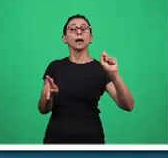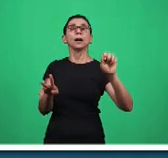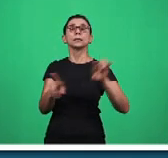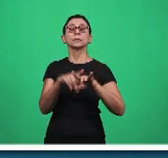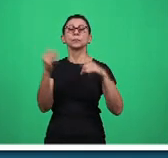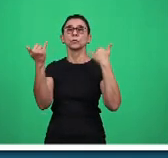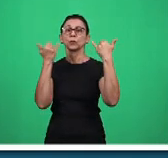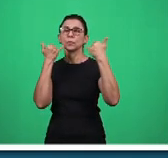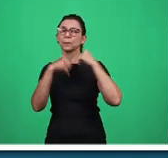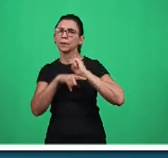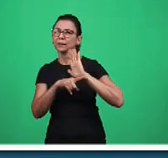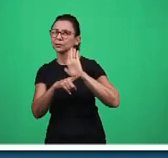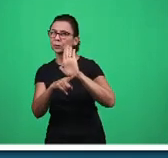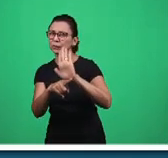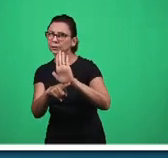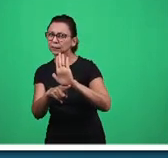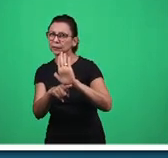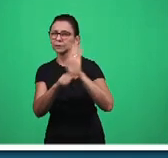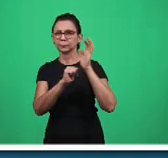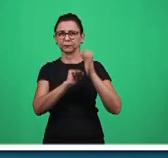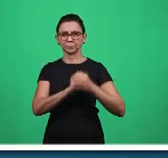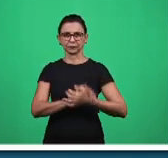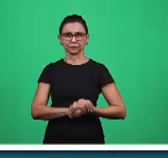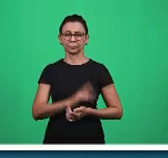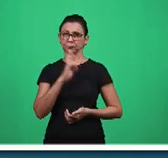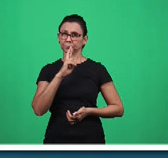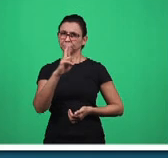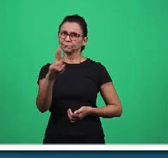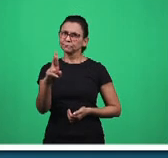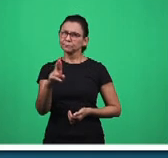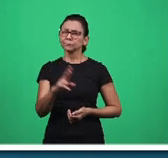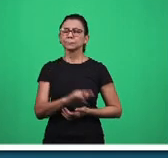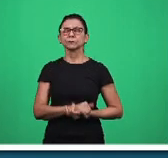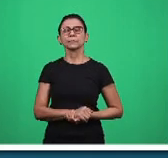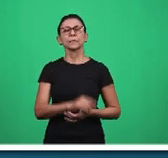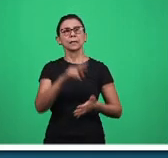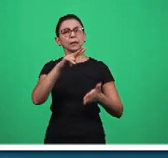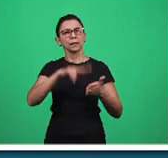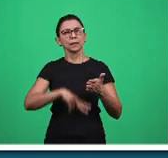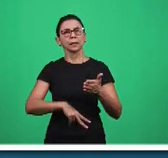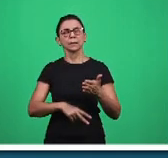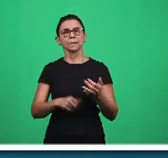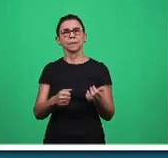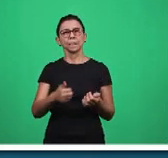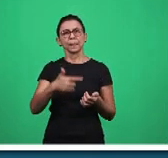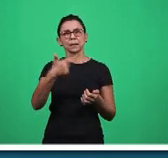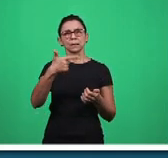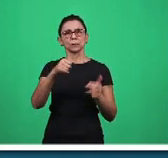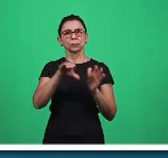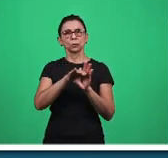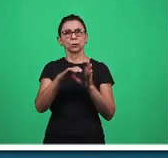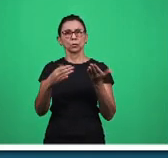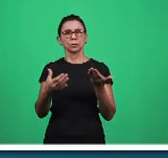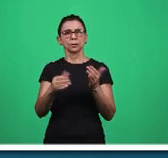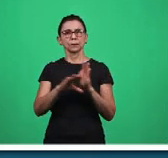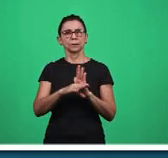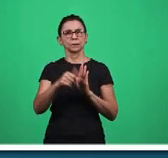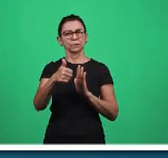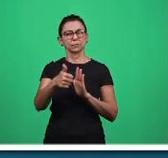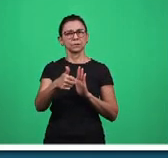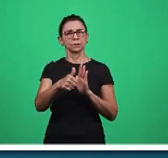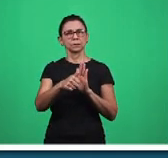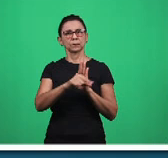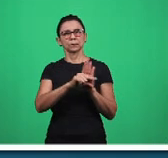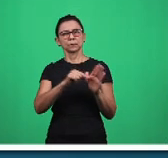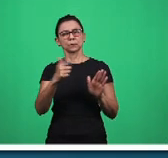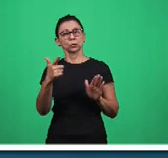aider. Comme une aide à la réponse, lisez 2 Chroniques, livre de la Chronique, chapitre 1er, verset